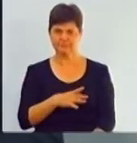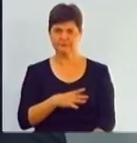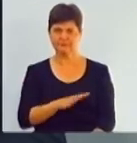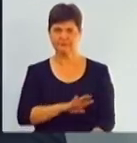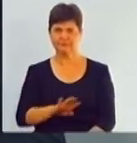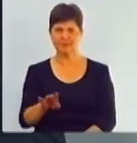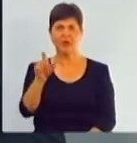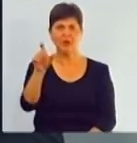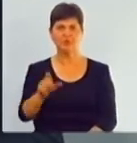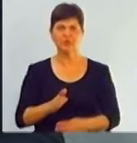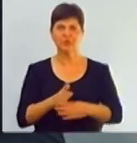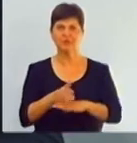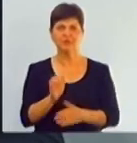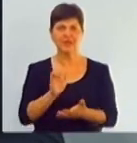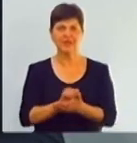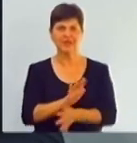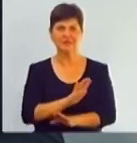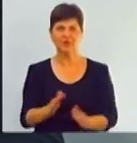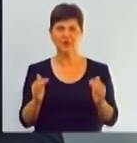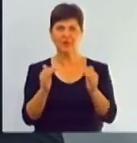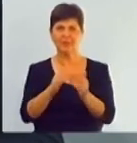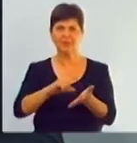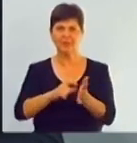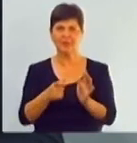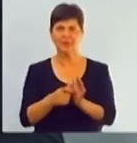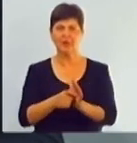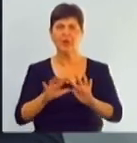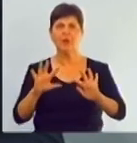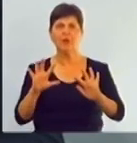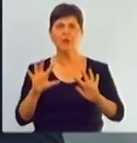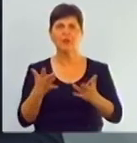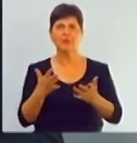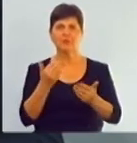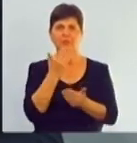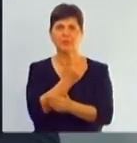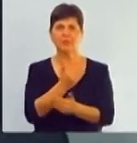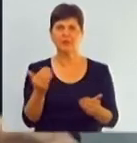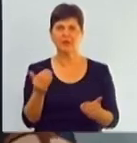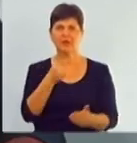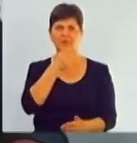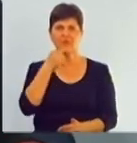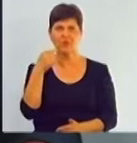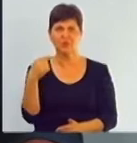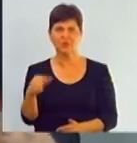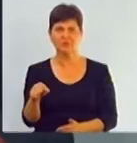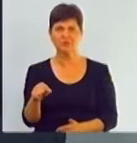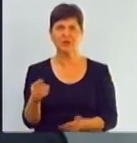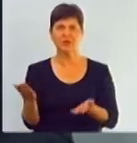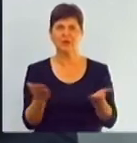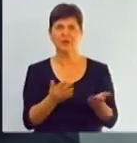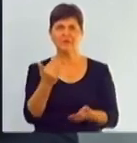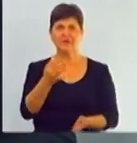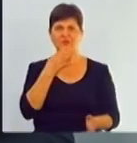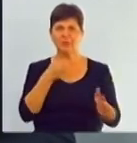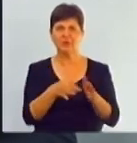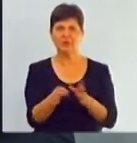Людина заходить в незнайоме приміщення. У світлі останніх подій, які відбулися, зокрема, в Росії, які ваші поради як